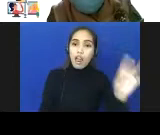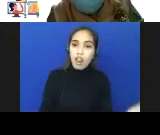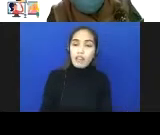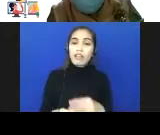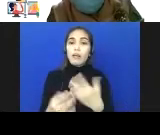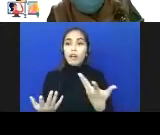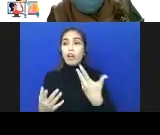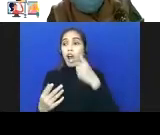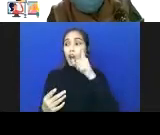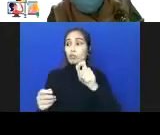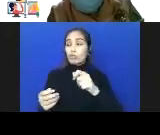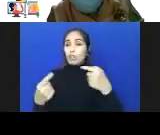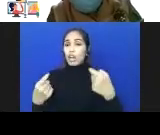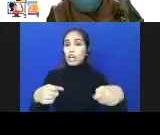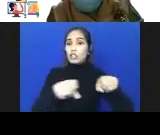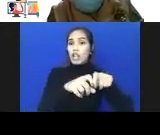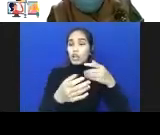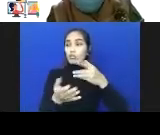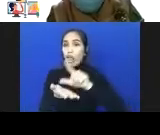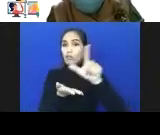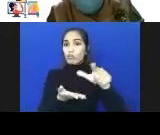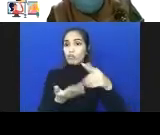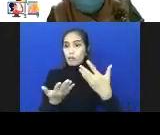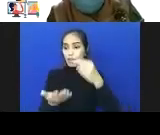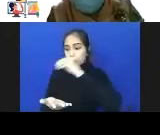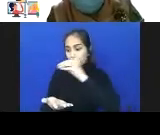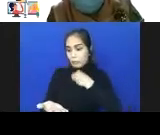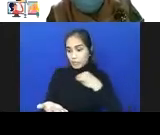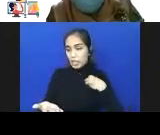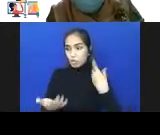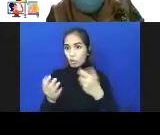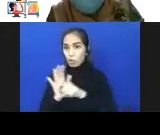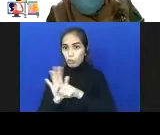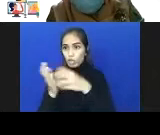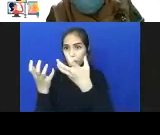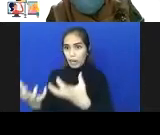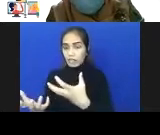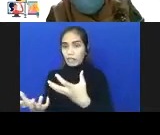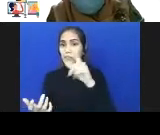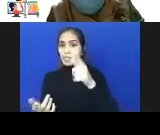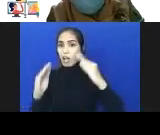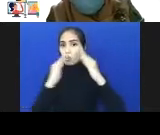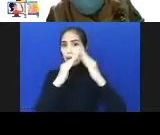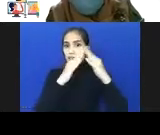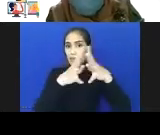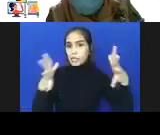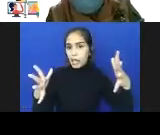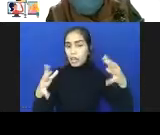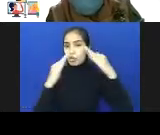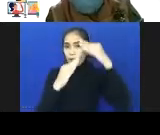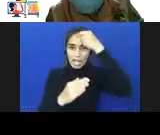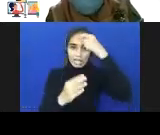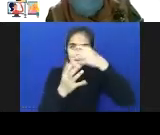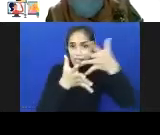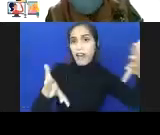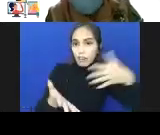internal, kefarmasian, ataupun yang lainnya. Itu mungkin yang membedakan. Semua tetap harus mendapat pelayanan MTBS,